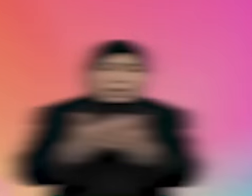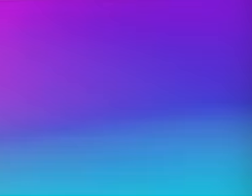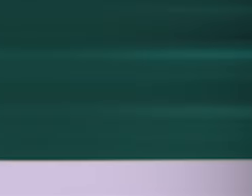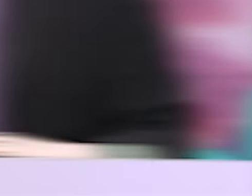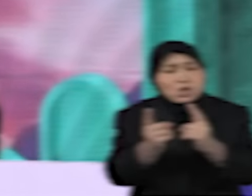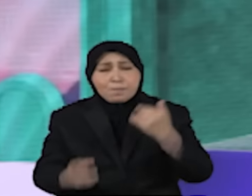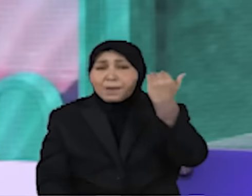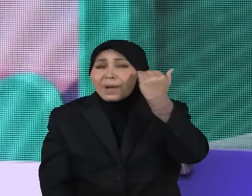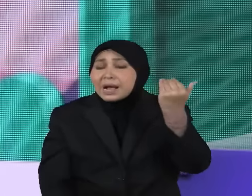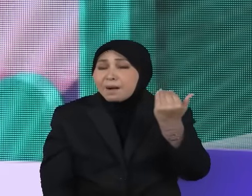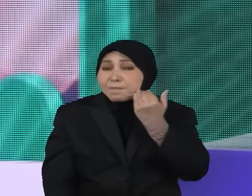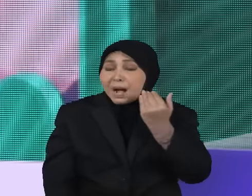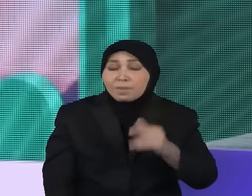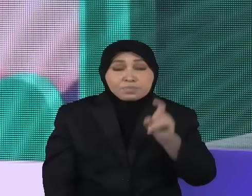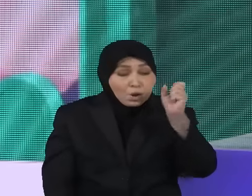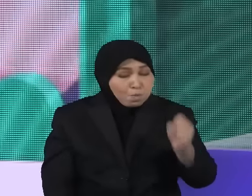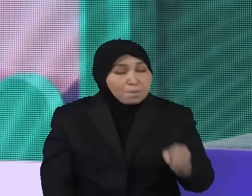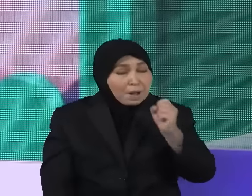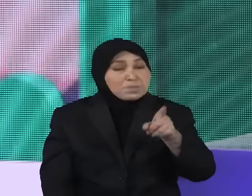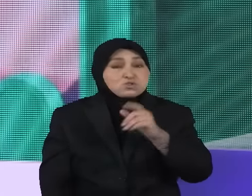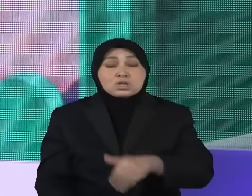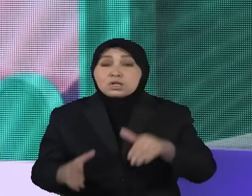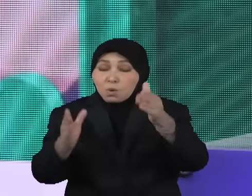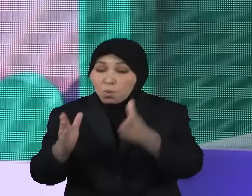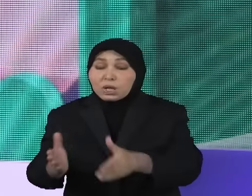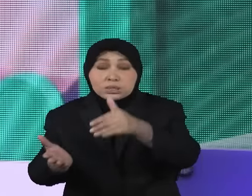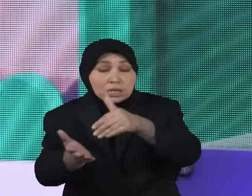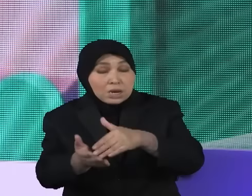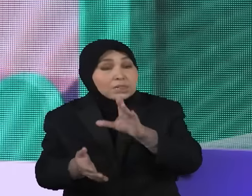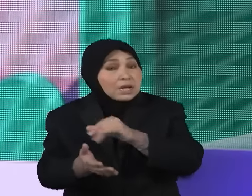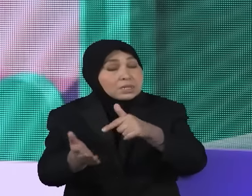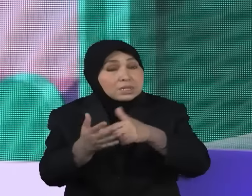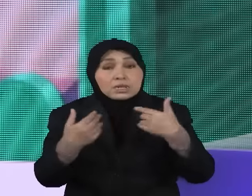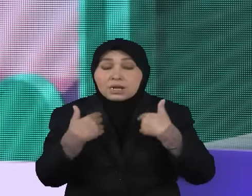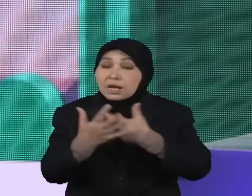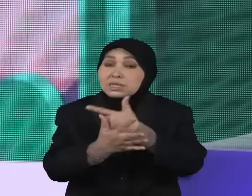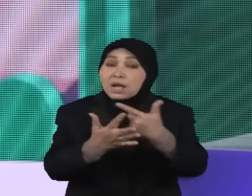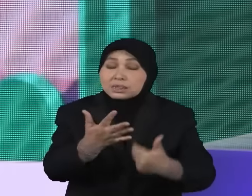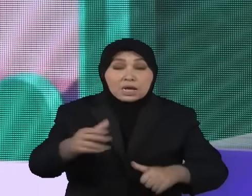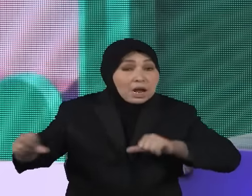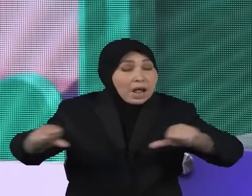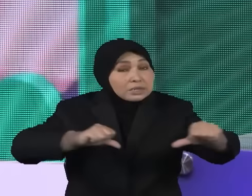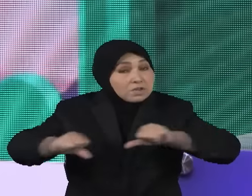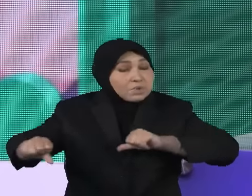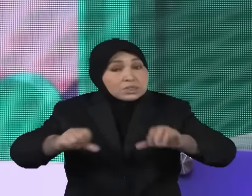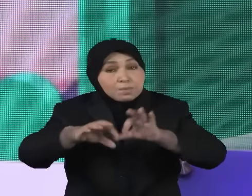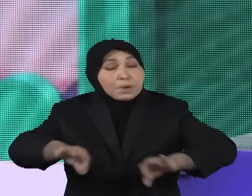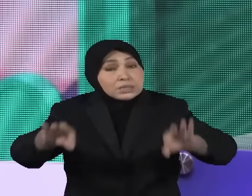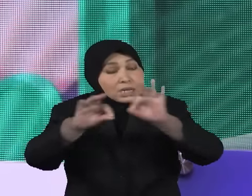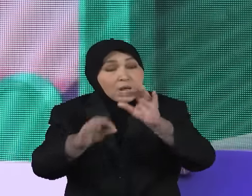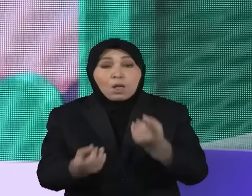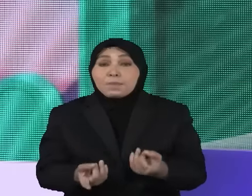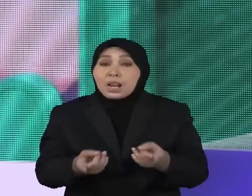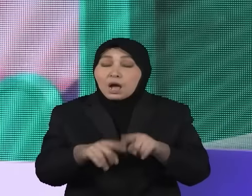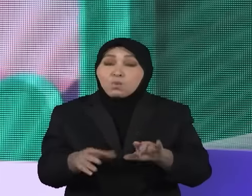ke mahkamah, kena ada perantara, dan ini adalah antara aktiviti-aktiviti penting kalau